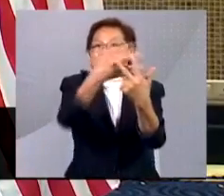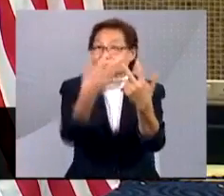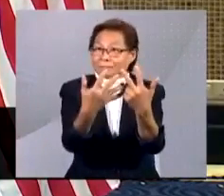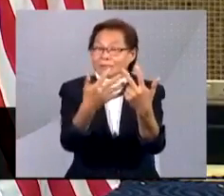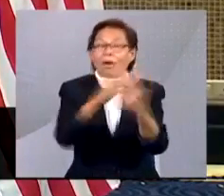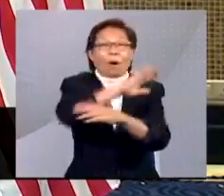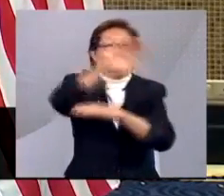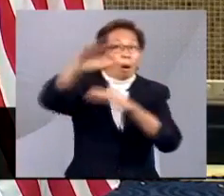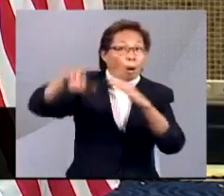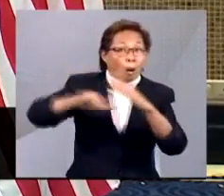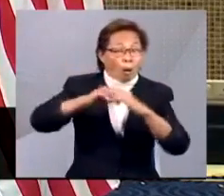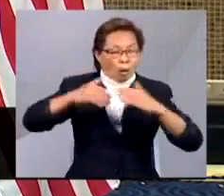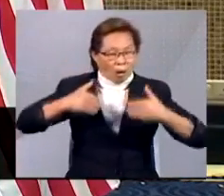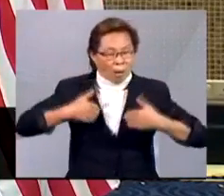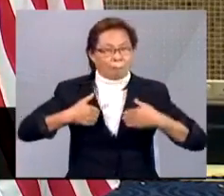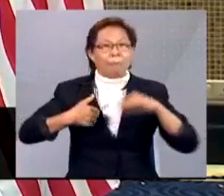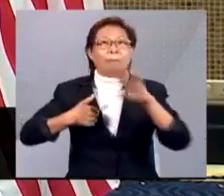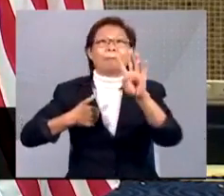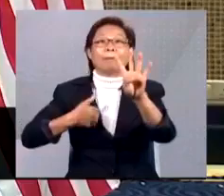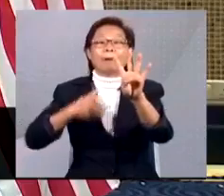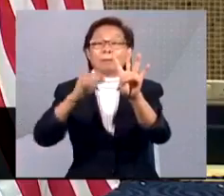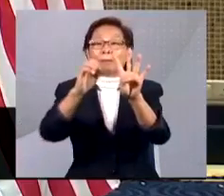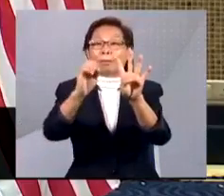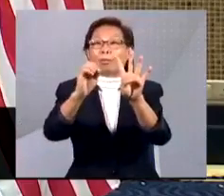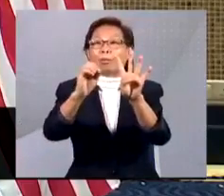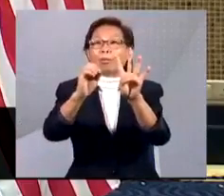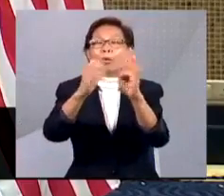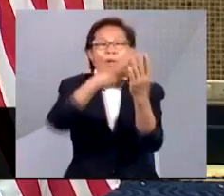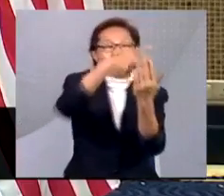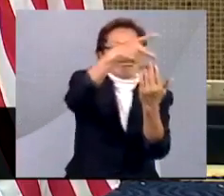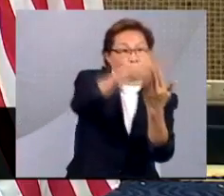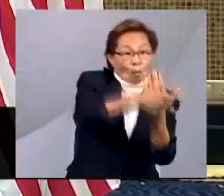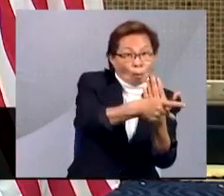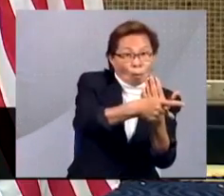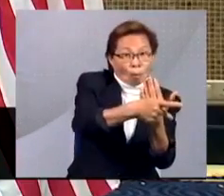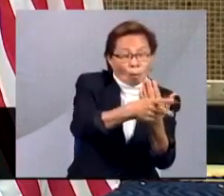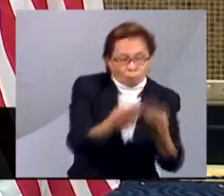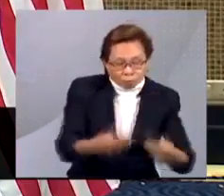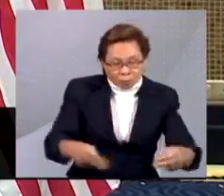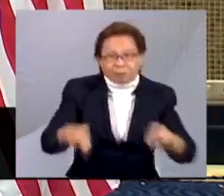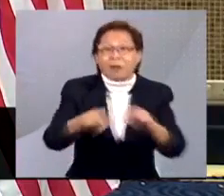Secara keseluruhannya, terdapat 40 inisiatif bernilai